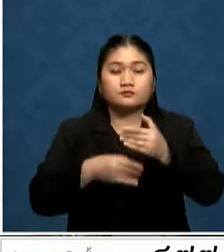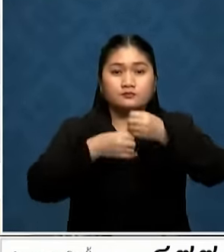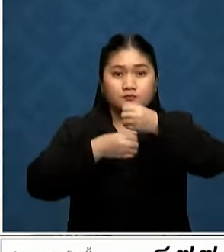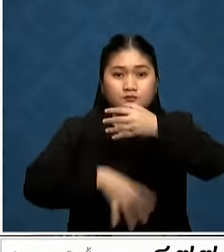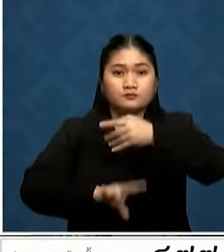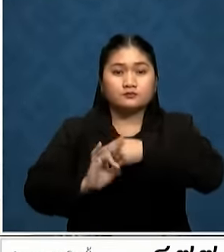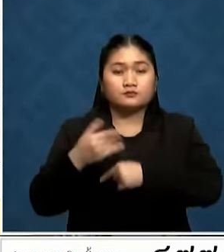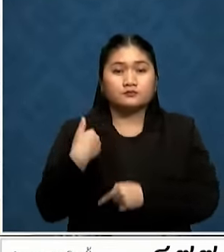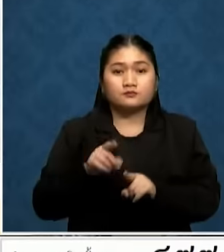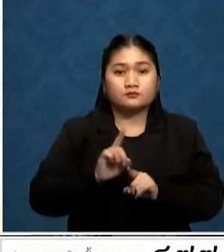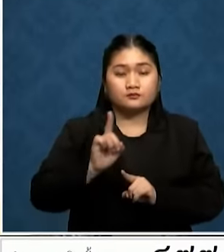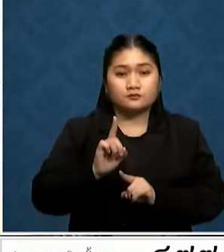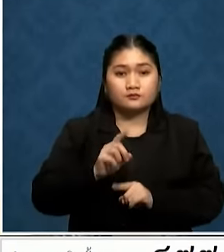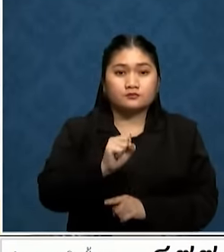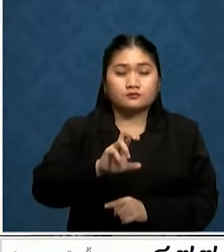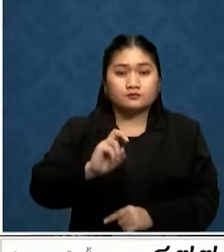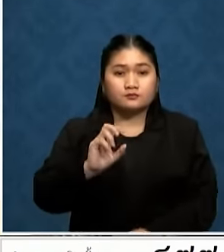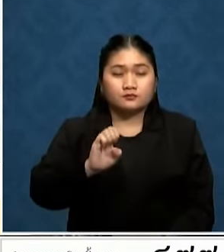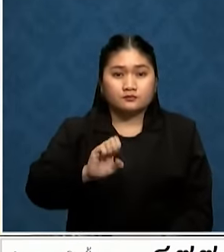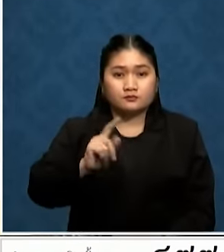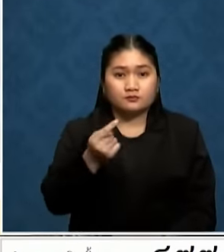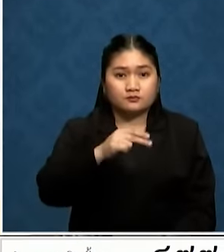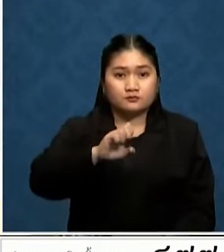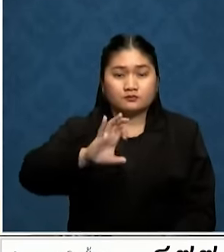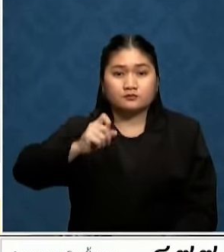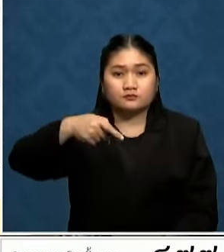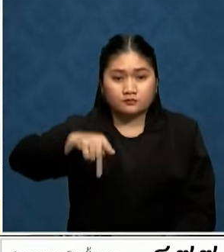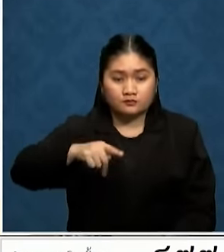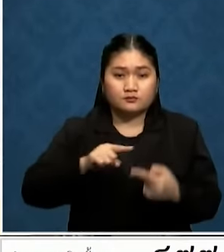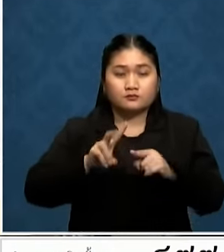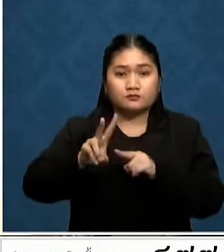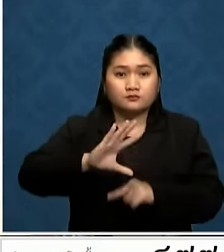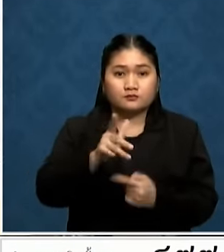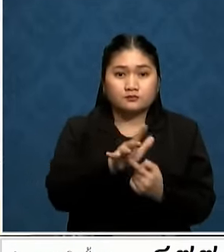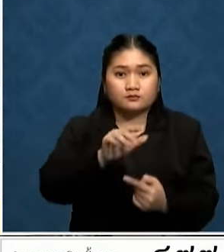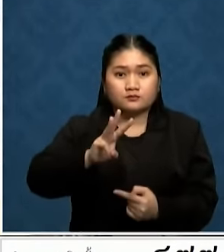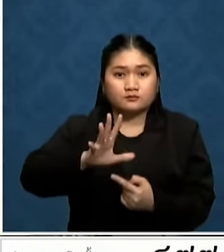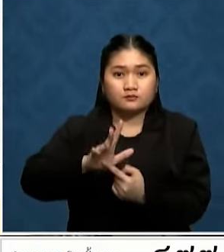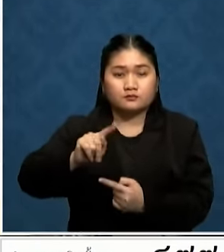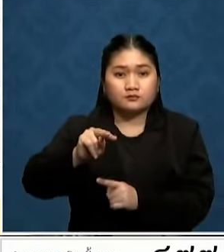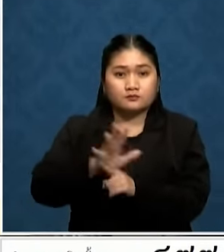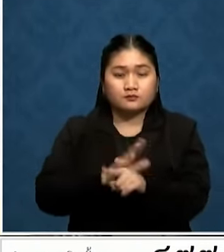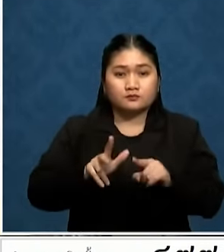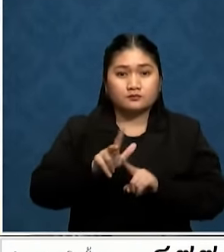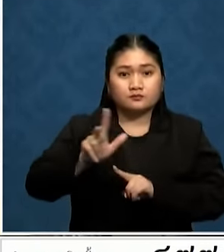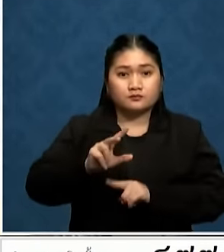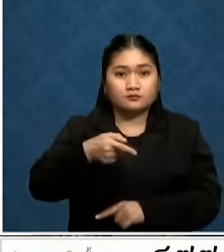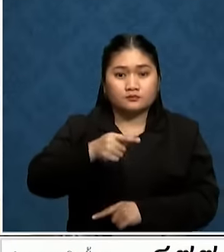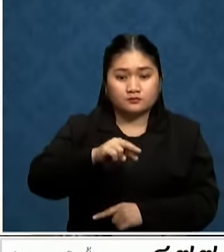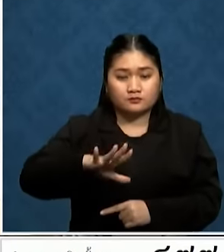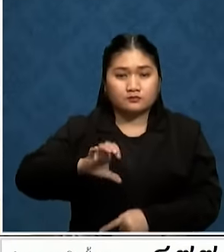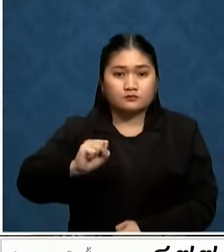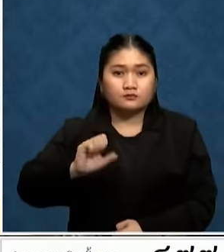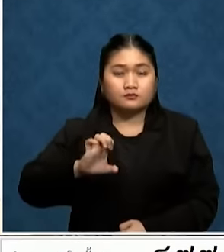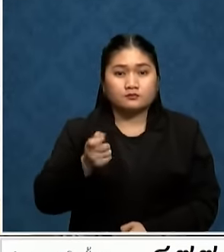ท่านดันนี้1. สิธิพล์วิบูธนากุล2. ชัยวัตรสราวรวิจิต3. ประสิธปัฒ